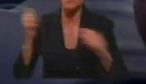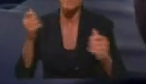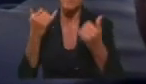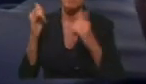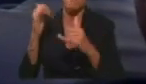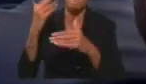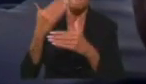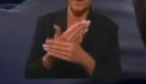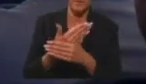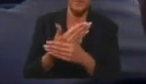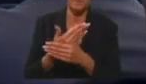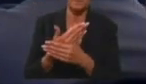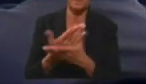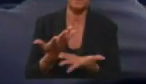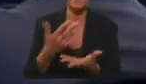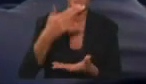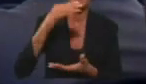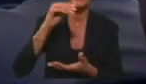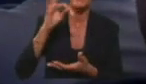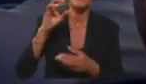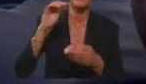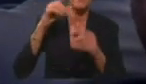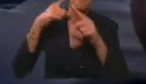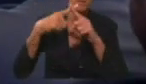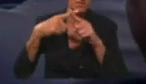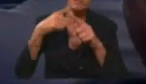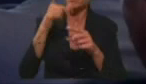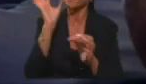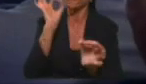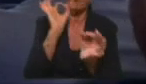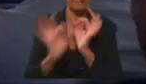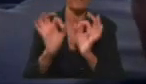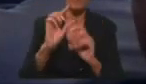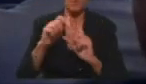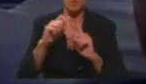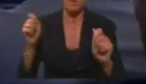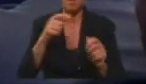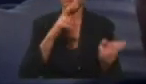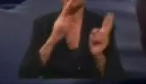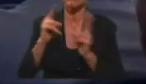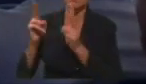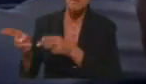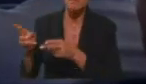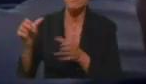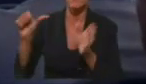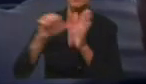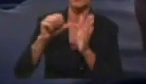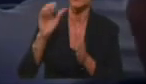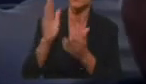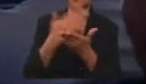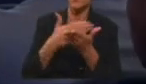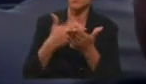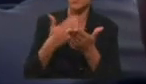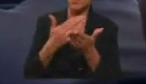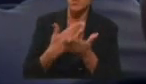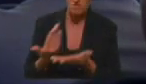innej firmy. Z kolei NETEX jest bardzo szczegółowym rozwiązaniem. Tak, to jest norma. Trzy pierwsze części mają chyba 1000 stron, tak, tej